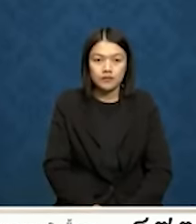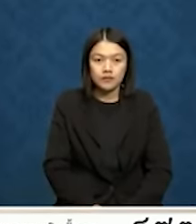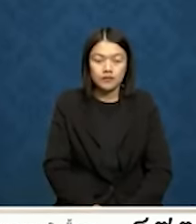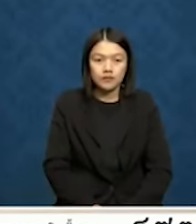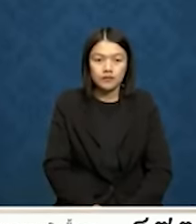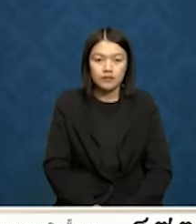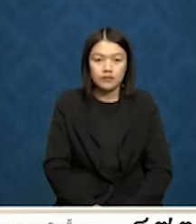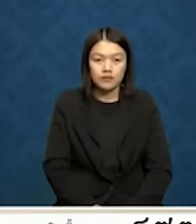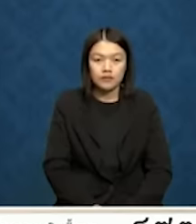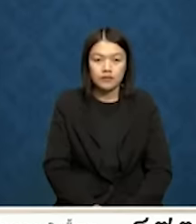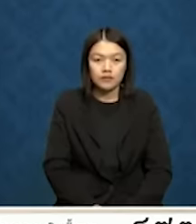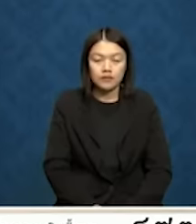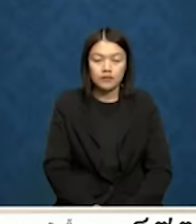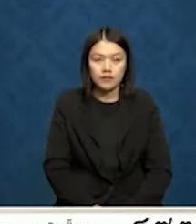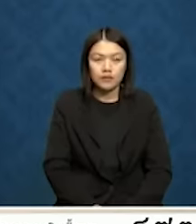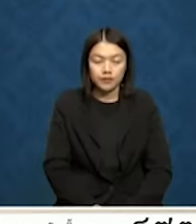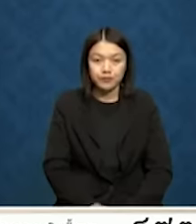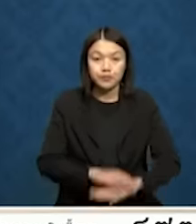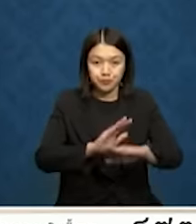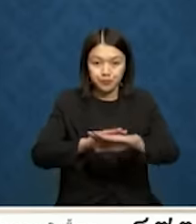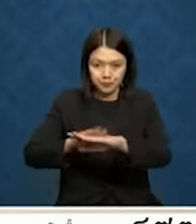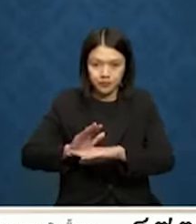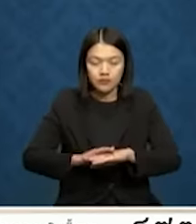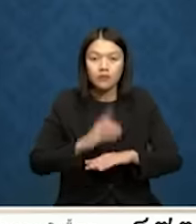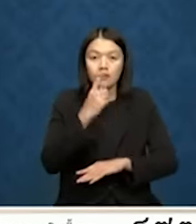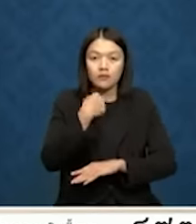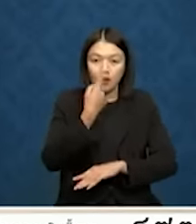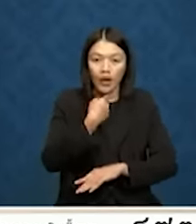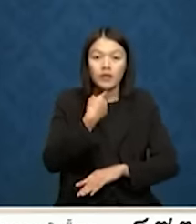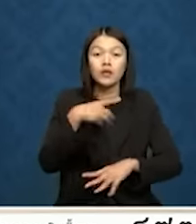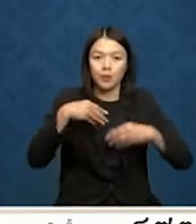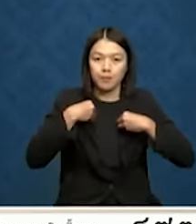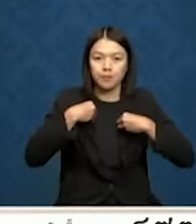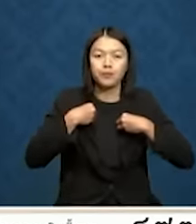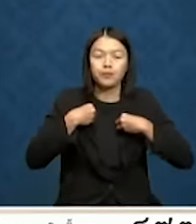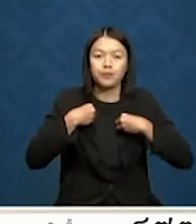ต่อไปก็จะย้ำอีกครั้งหนึ่งนะครับท่านผู้ใดเห็นชอบ